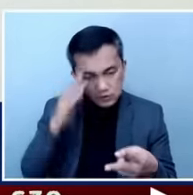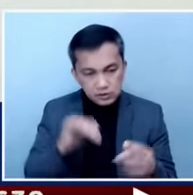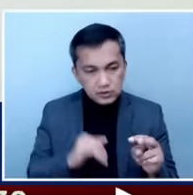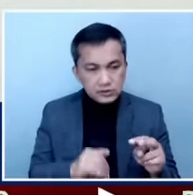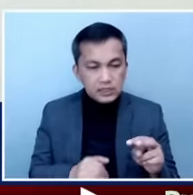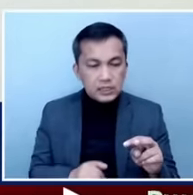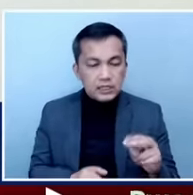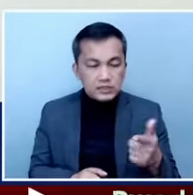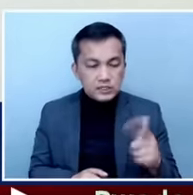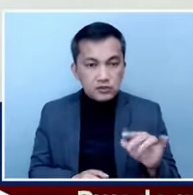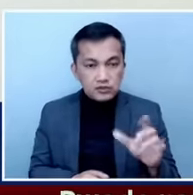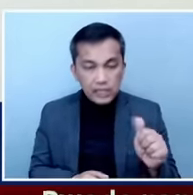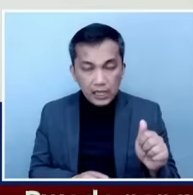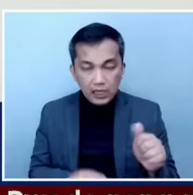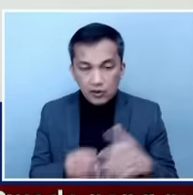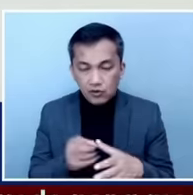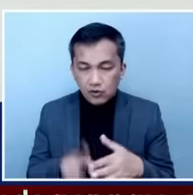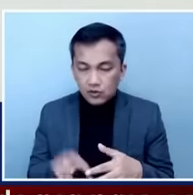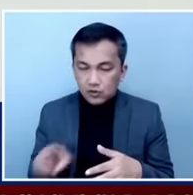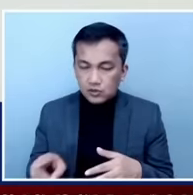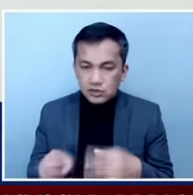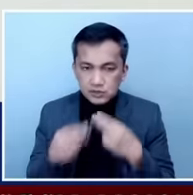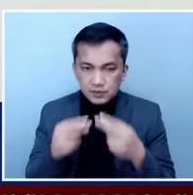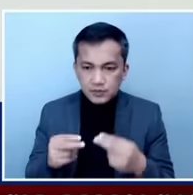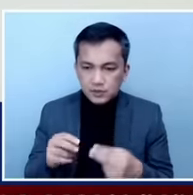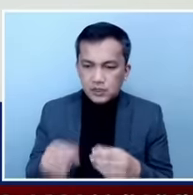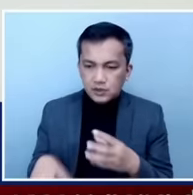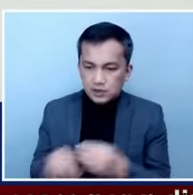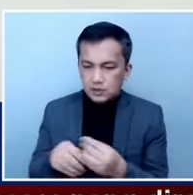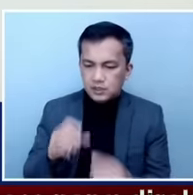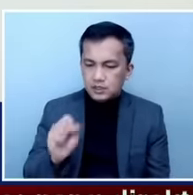kasi sabi dun sa news article, nag-stem cell din.